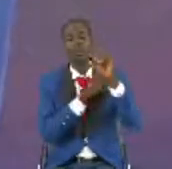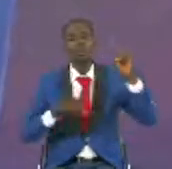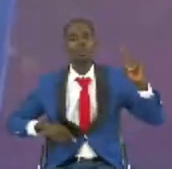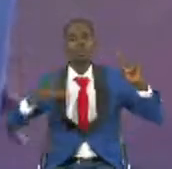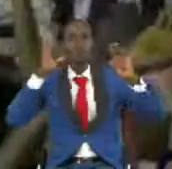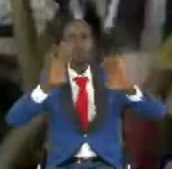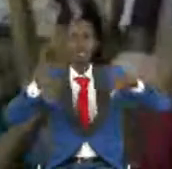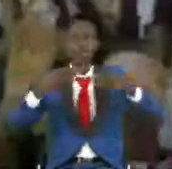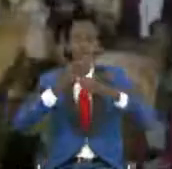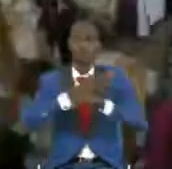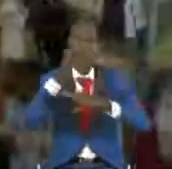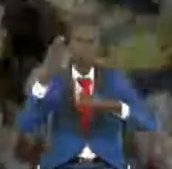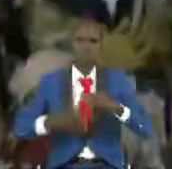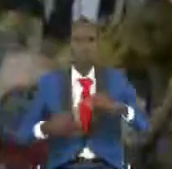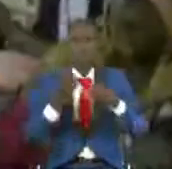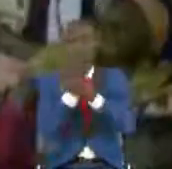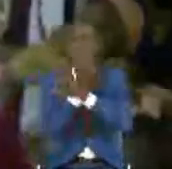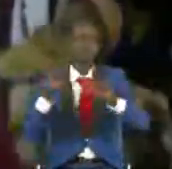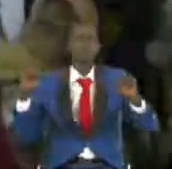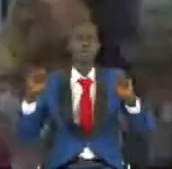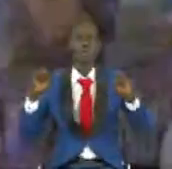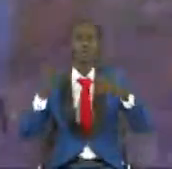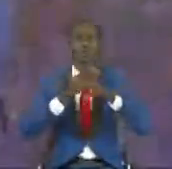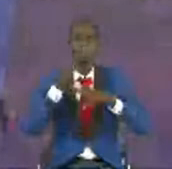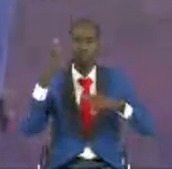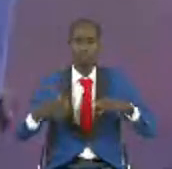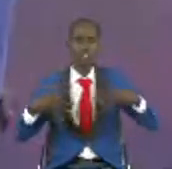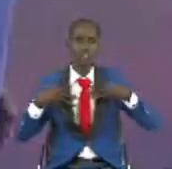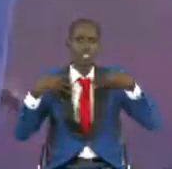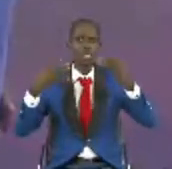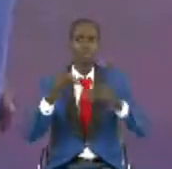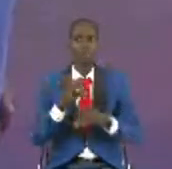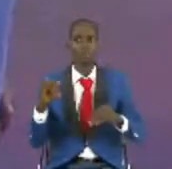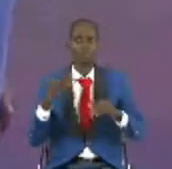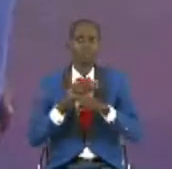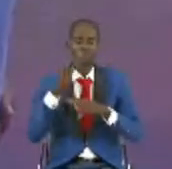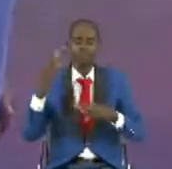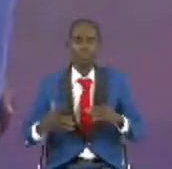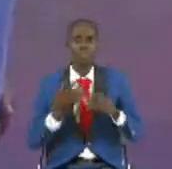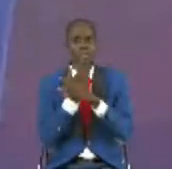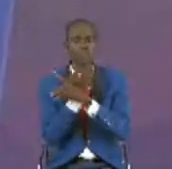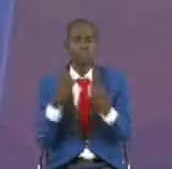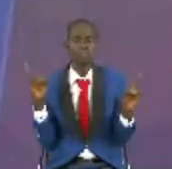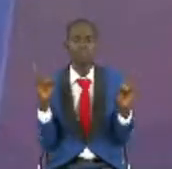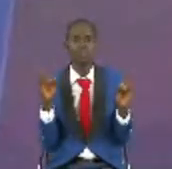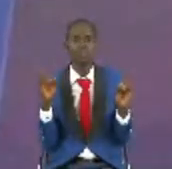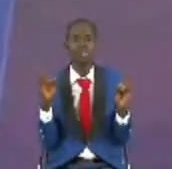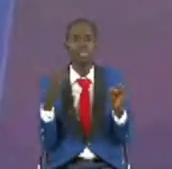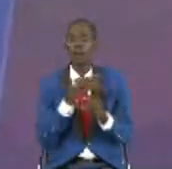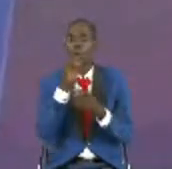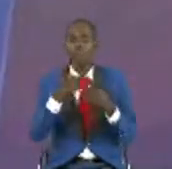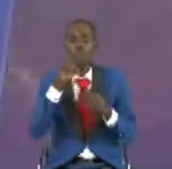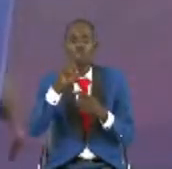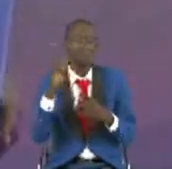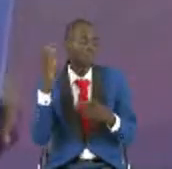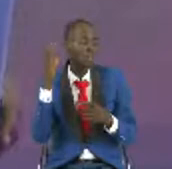donnera une rédemption complète, une guérison complète, une délivrance complète. Et quand tu